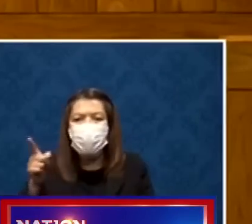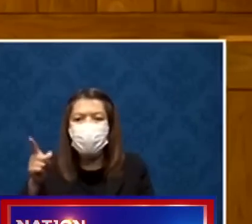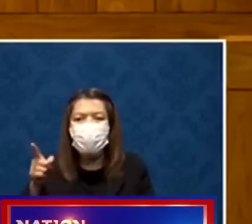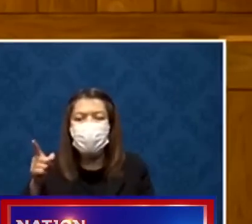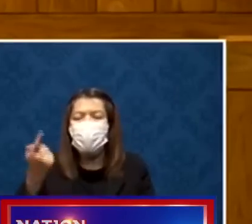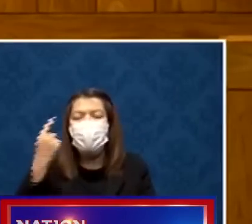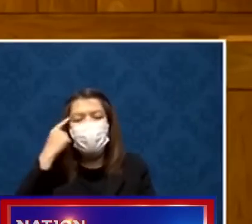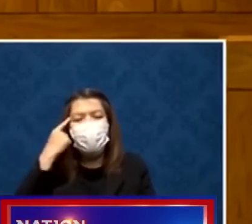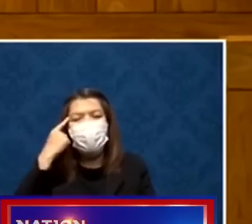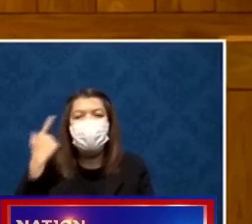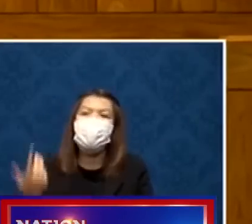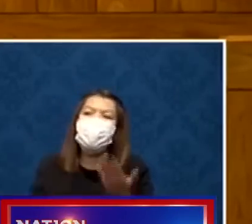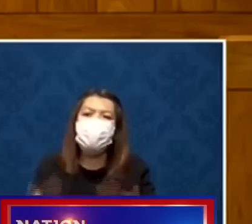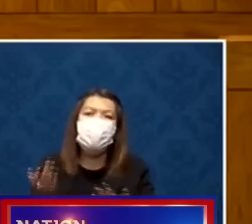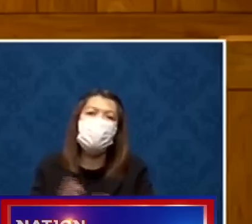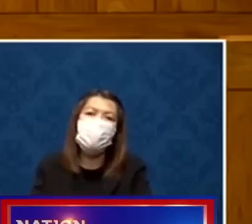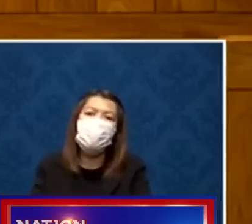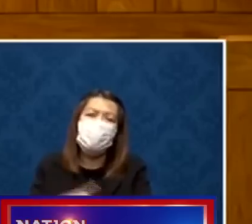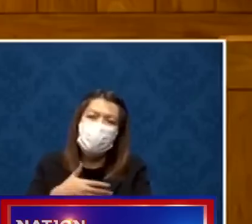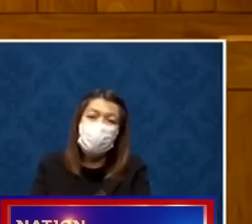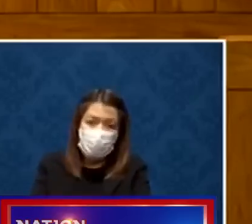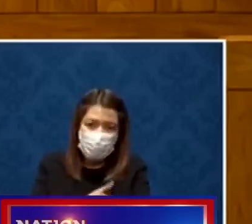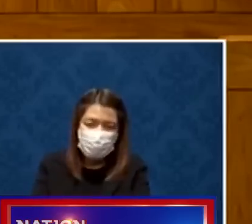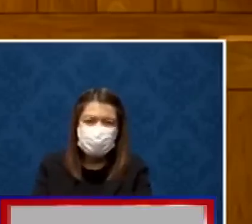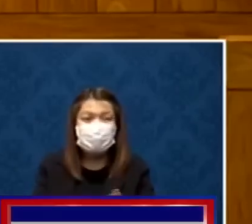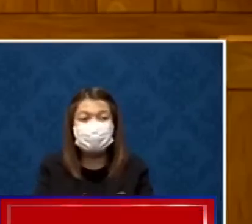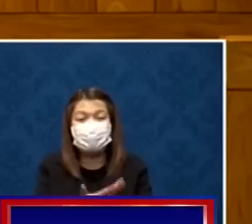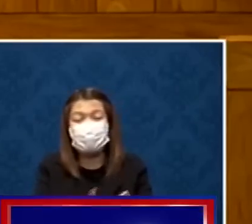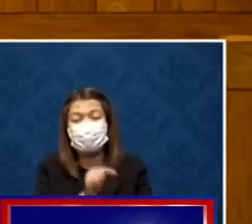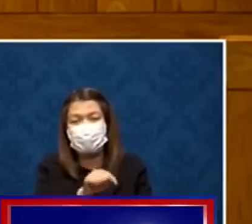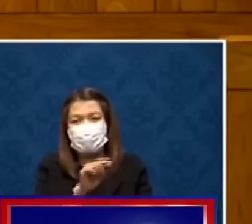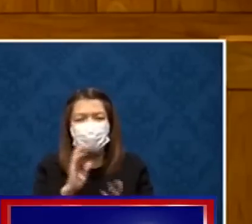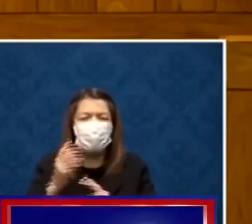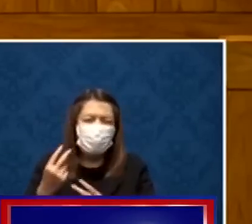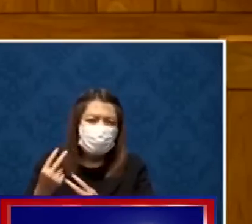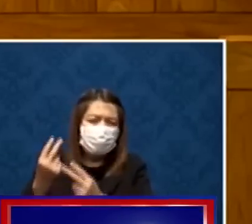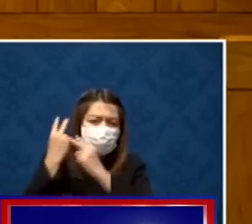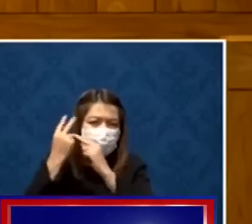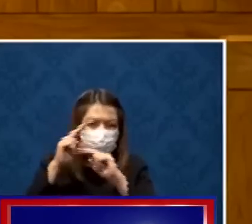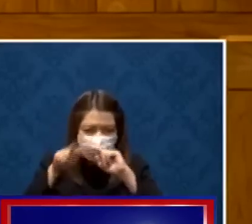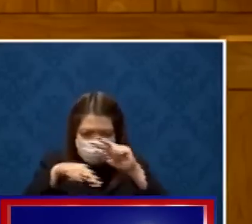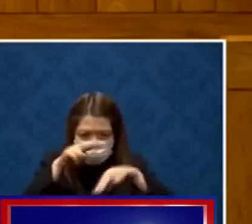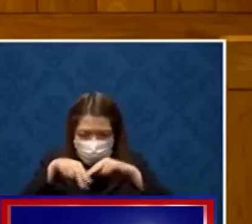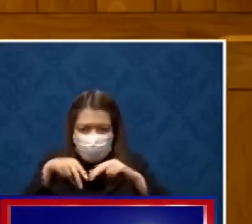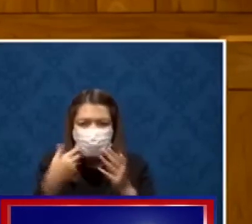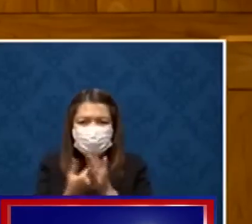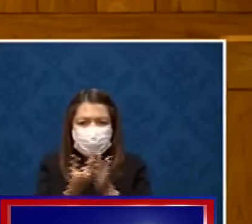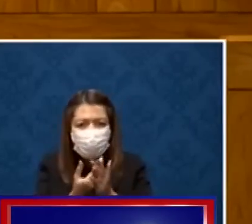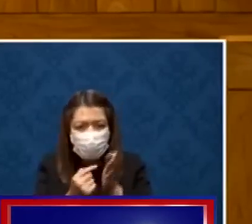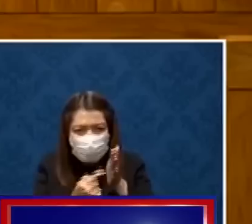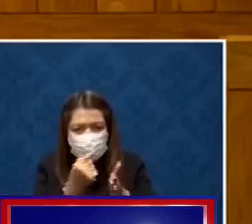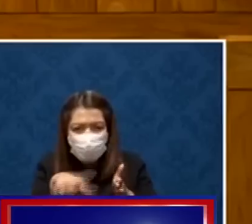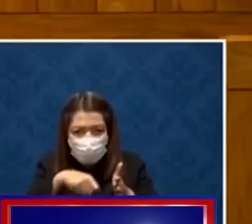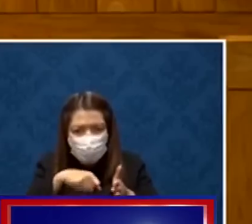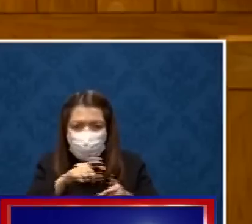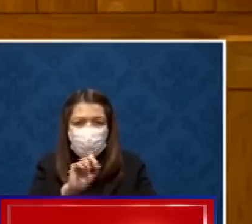3แม้เหลือเวลาอีก2ปีของพลเอกประยุทธ์นะฮะซึ่งแน่นอนว่าอันนี้มันเตะหมูเข้าปากหมาถ้าเกิดว่า